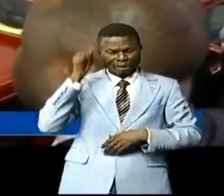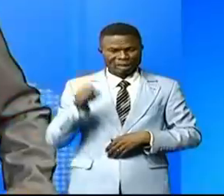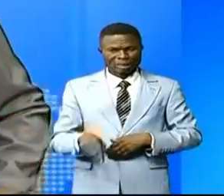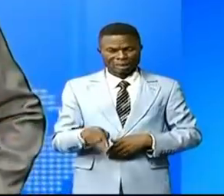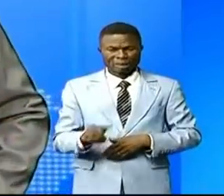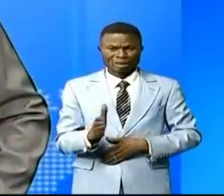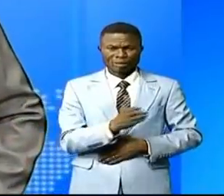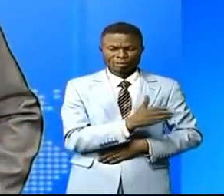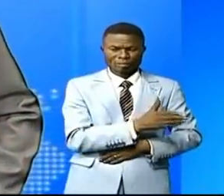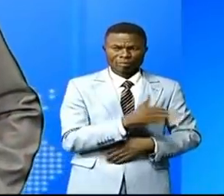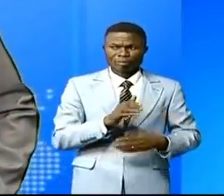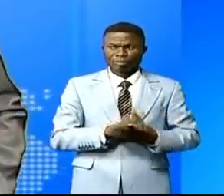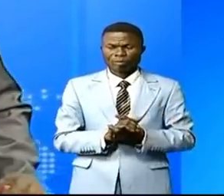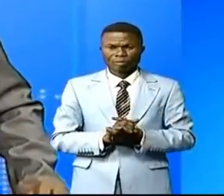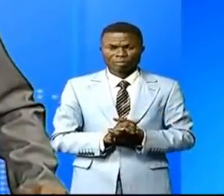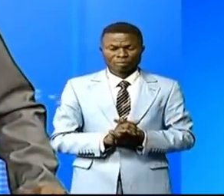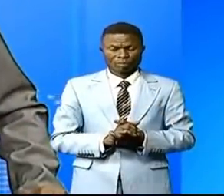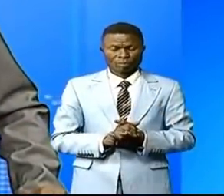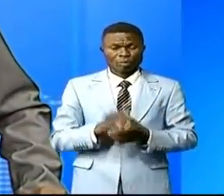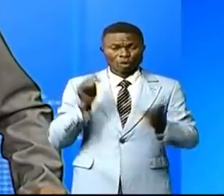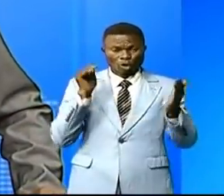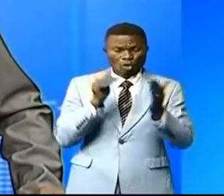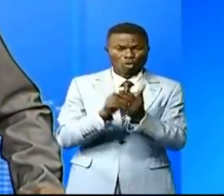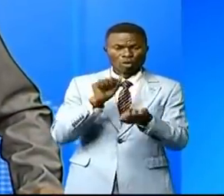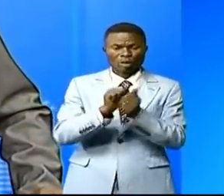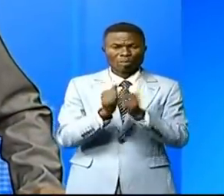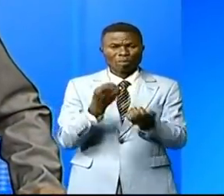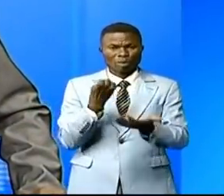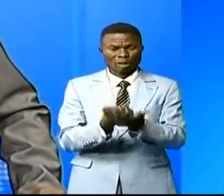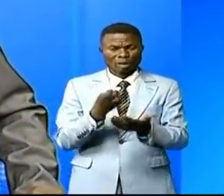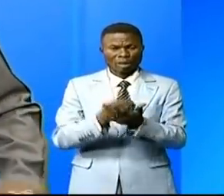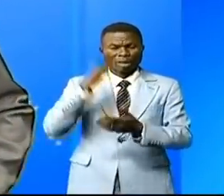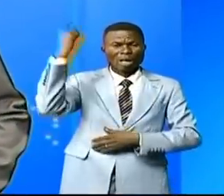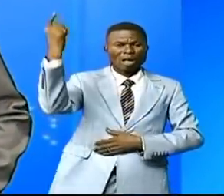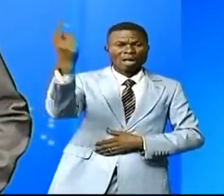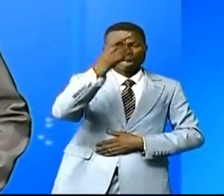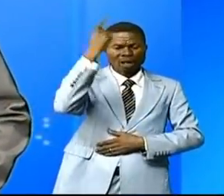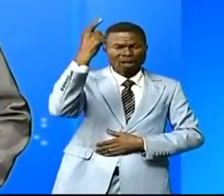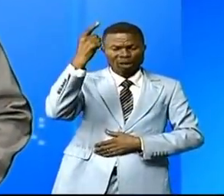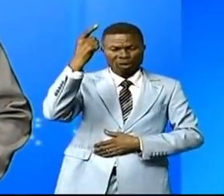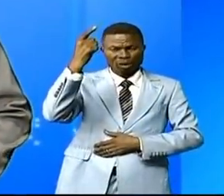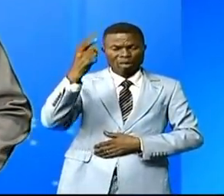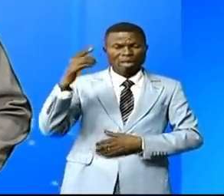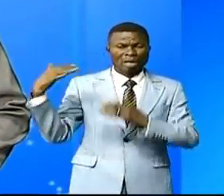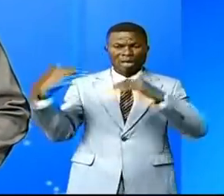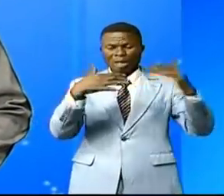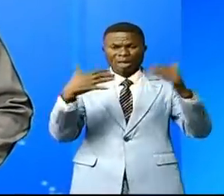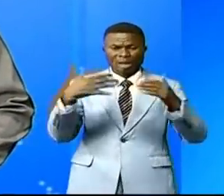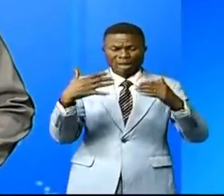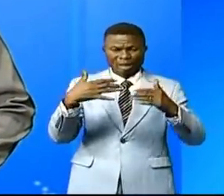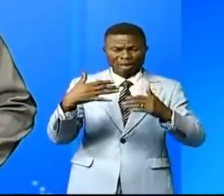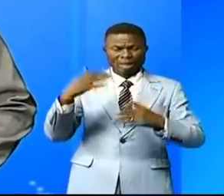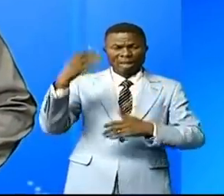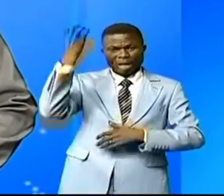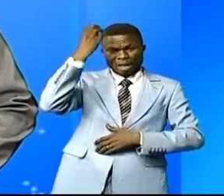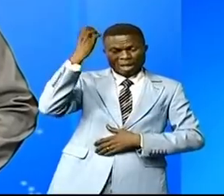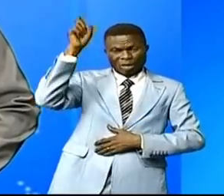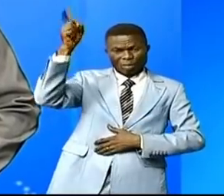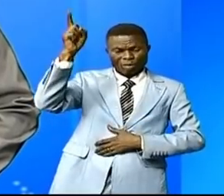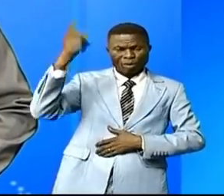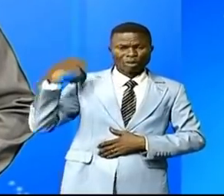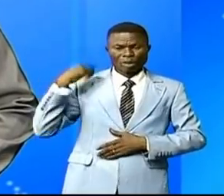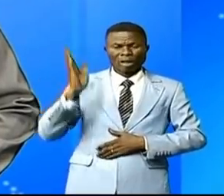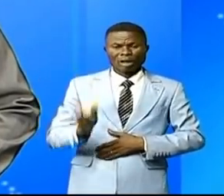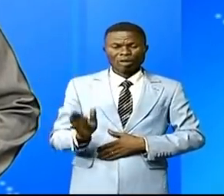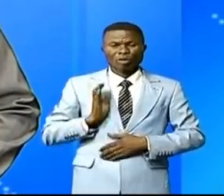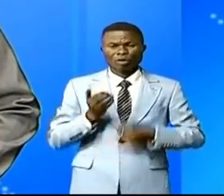congolaise. Au regard de la situation économique internationale marquée par la guerre en Ukraine, le gouvernement de la